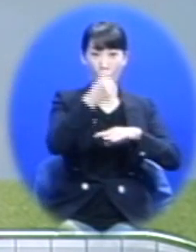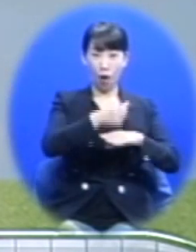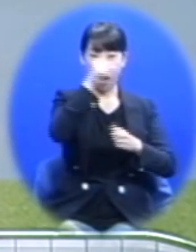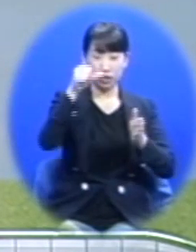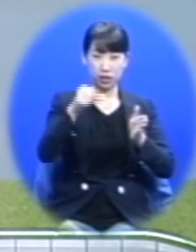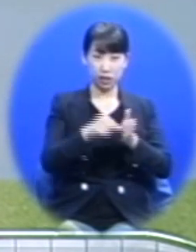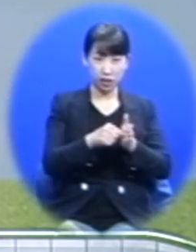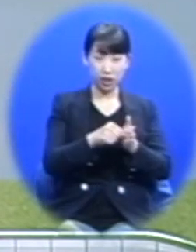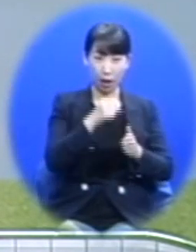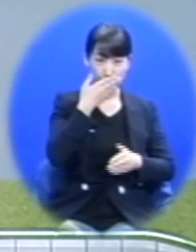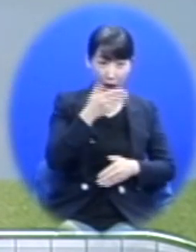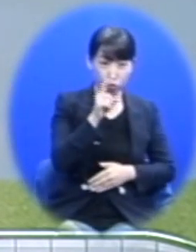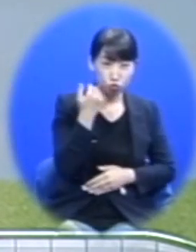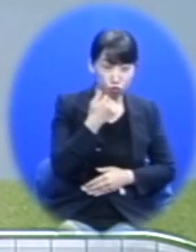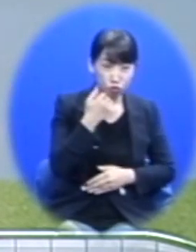하나님이신 거예요.